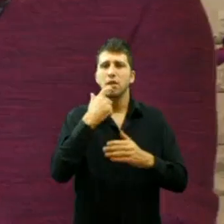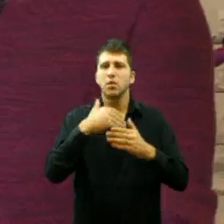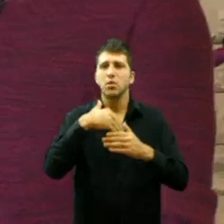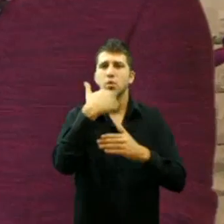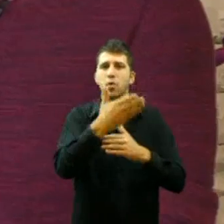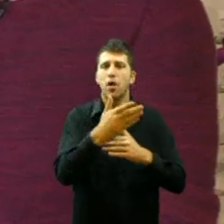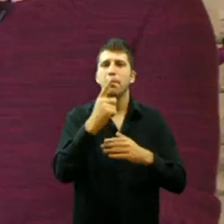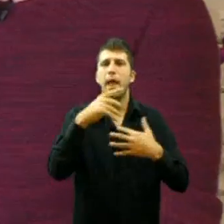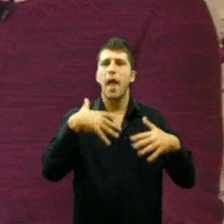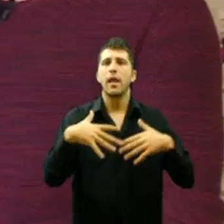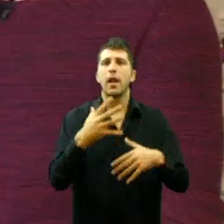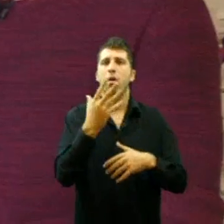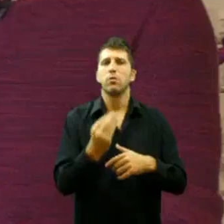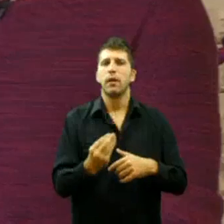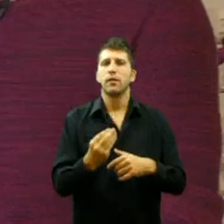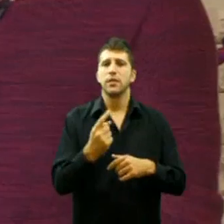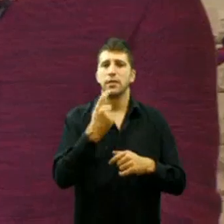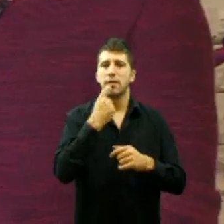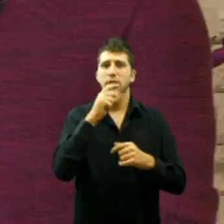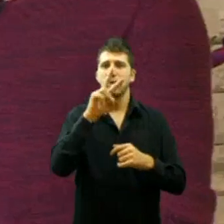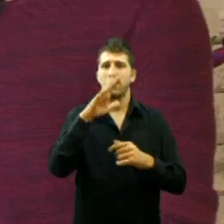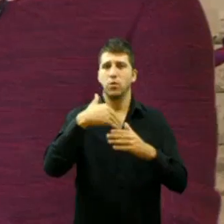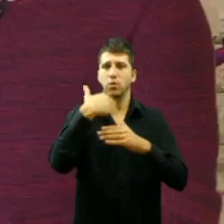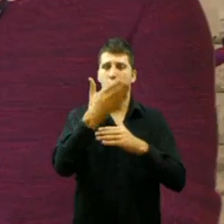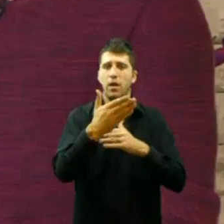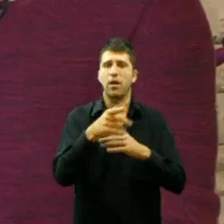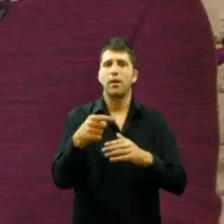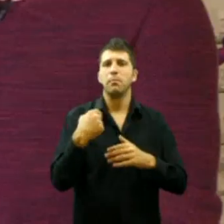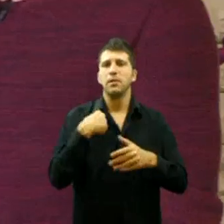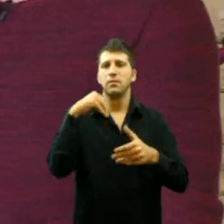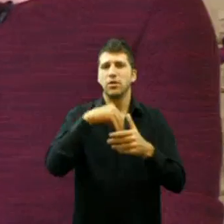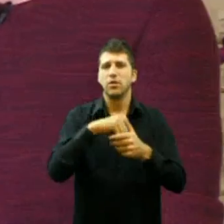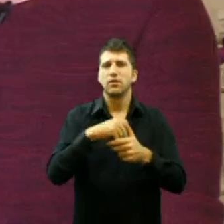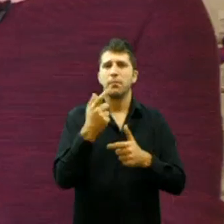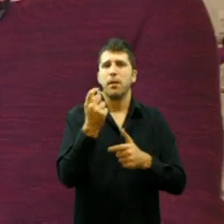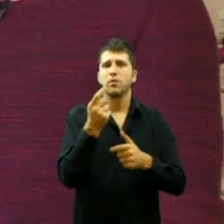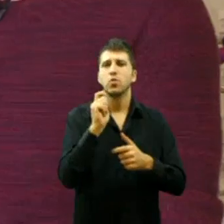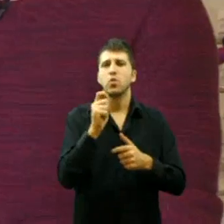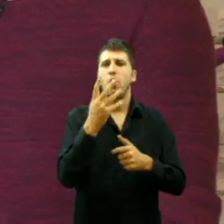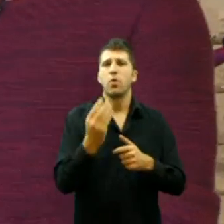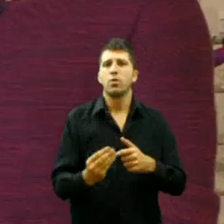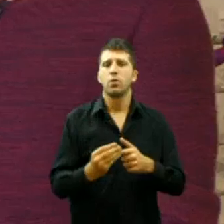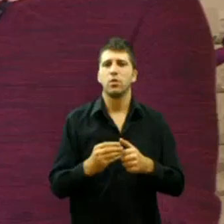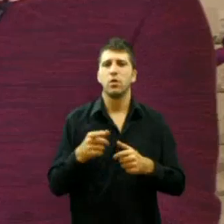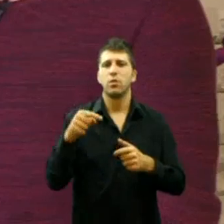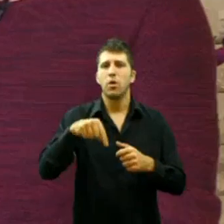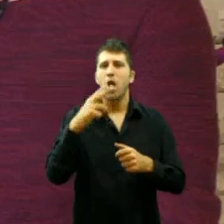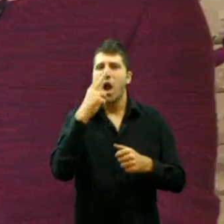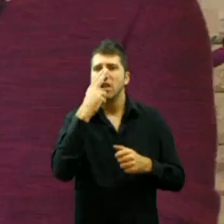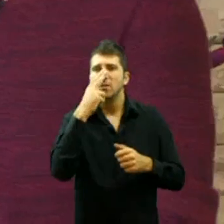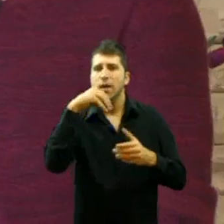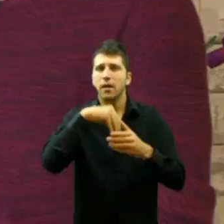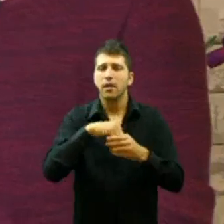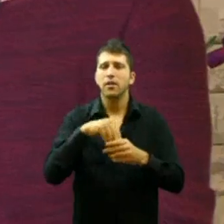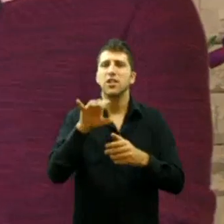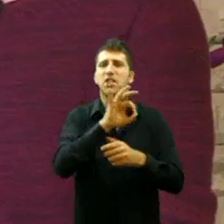işte engelli kalmak tabii bizim için biraz zor oldu. Çünkü buna alışmak hiç